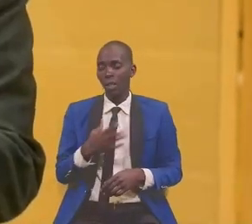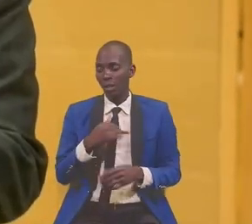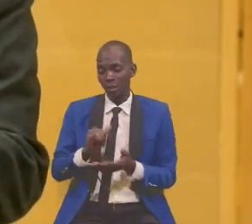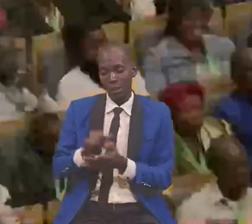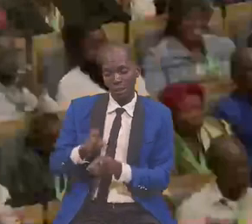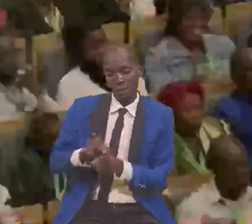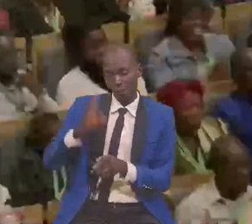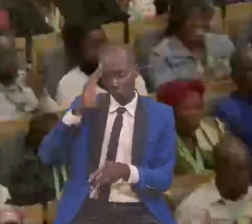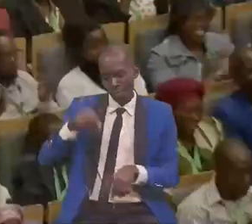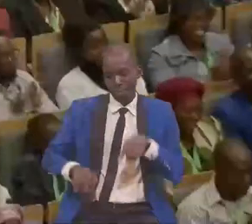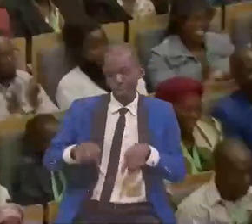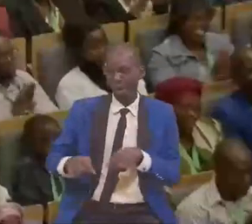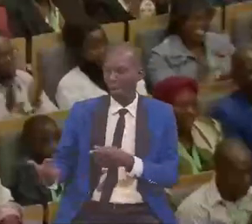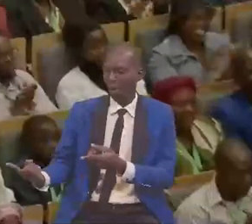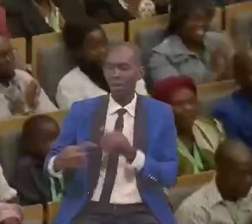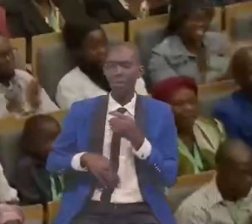S'est levé.